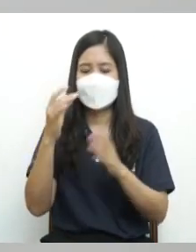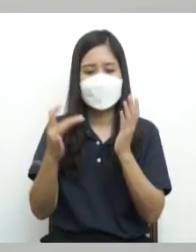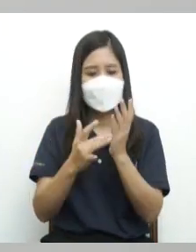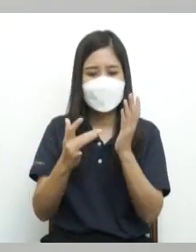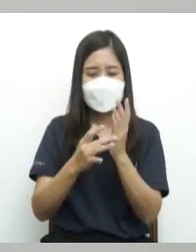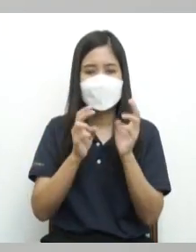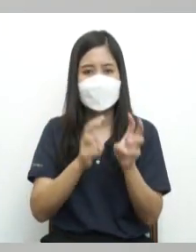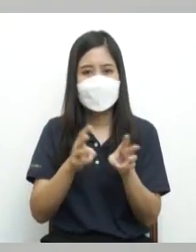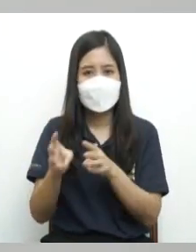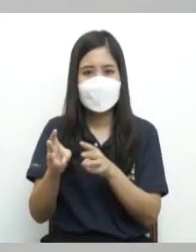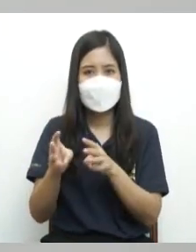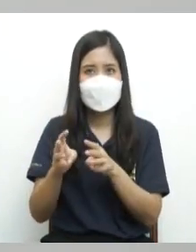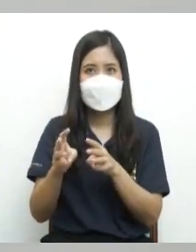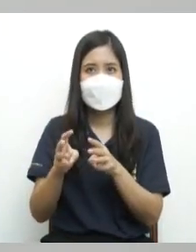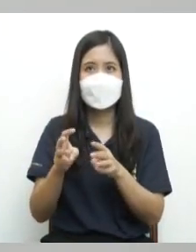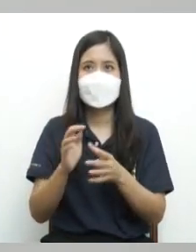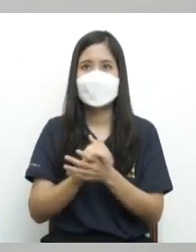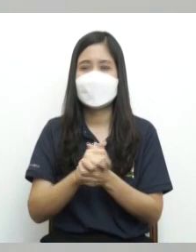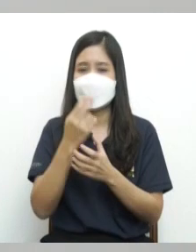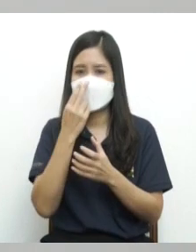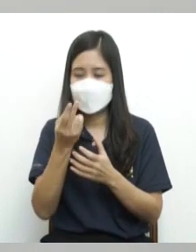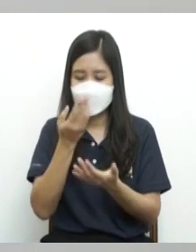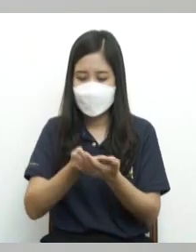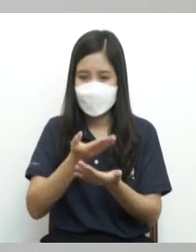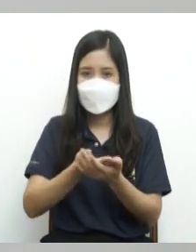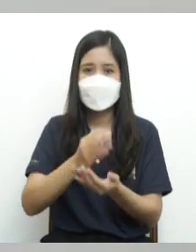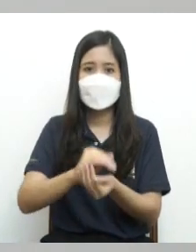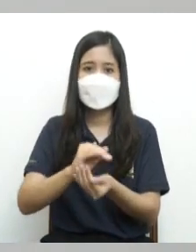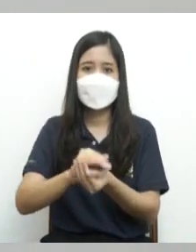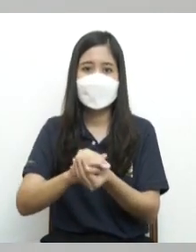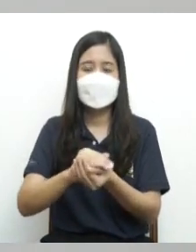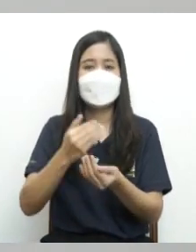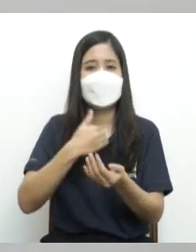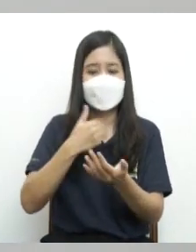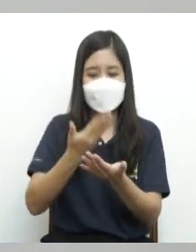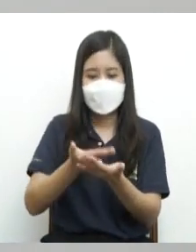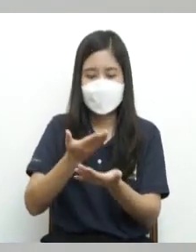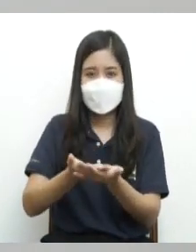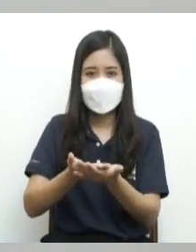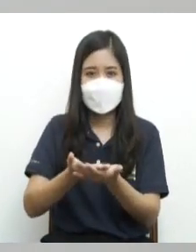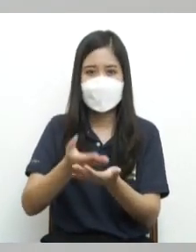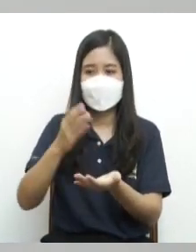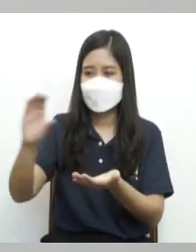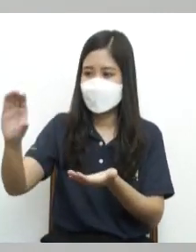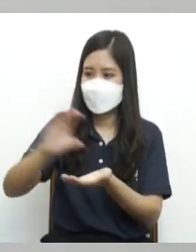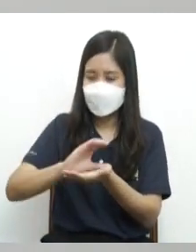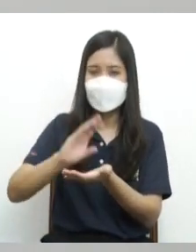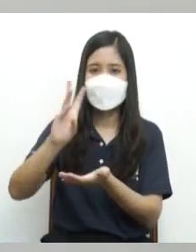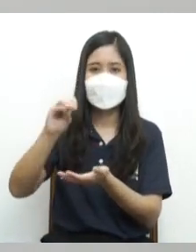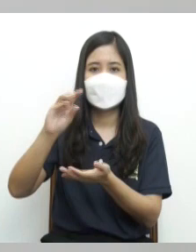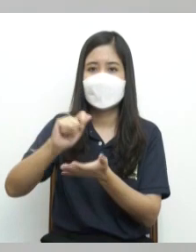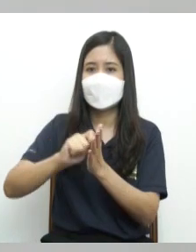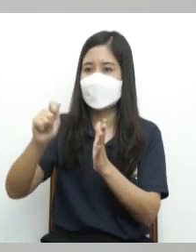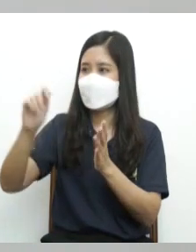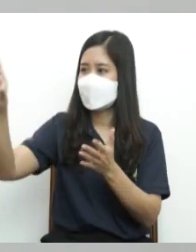องนะคะการที่จะสร้างมูลค่าเงินออมให้ตอนเกษียณมีเงินก้อนที่มากพอเงินกบขเป็นเงินก้อนได้ตอนเกษียณนะคะซึ่งถ้า